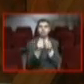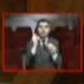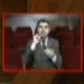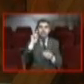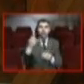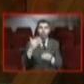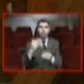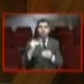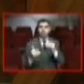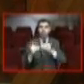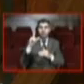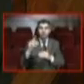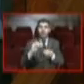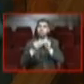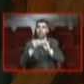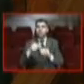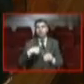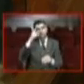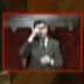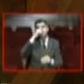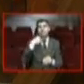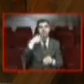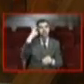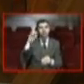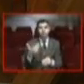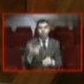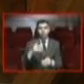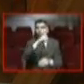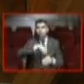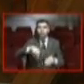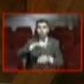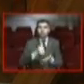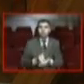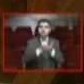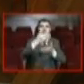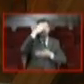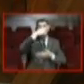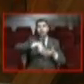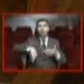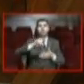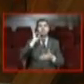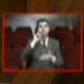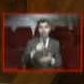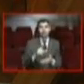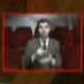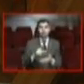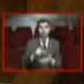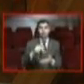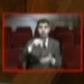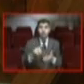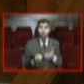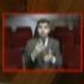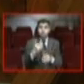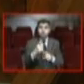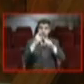باش نسيروا هاد الاشكاليات من جهود كبير قدموه المغاربة بطلقة كل مشاهدة الانفسية لأن هذا المال العام